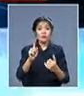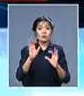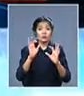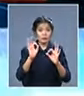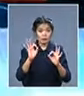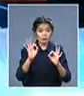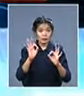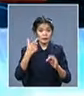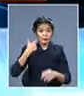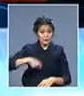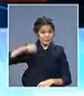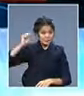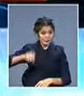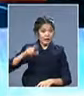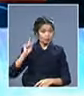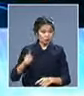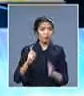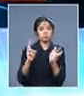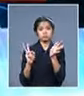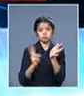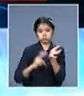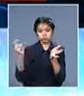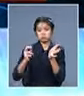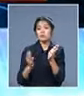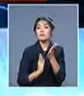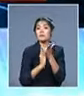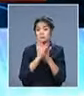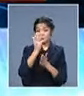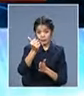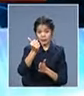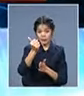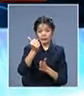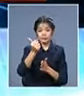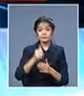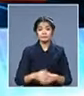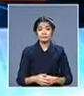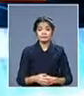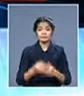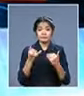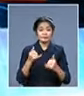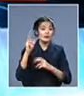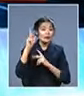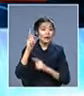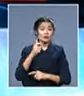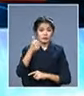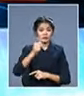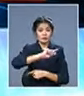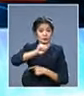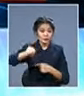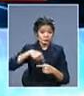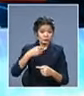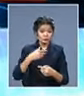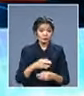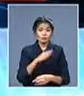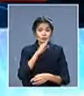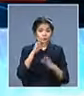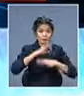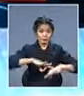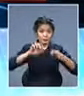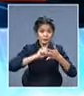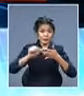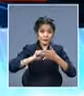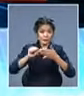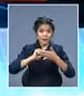ผ่านศาลนะครับเราคงไปขอหมายศาลครับอันนี้จะเป็นข่าวดีสำหรับประชาชนทั่วไป อันนี้คือแนวโน้มที่ว่าจะแก้ไข